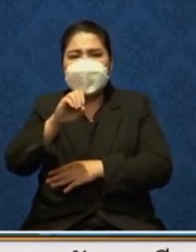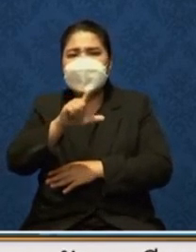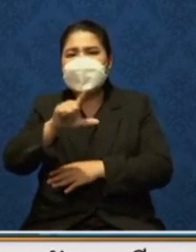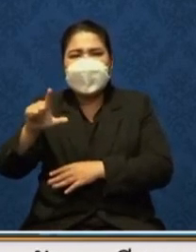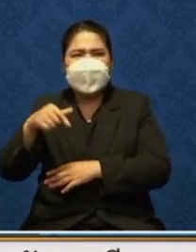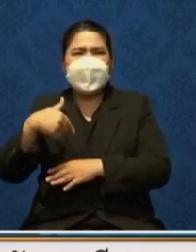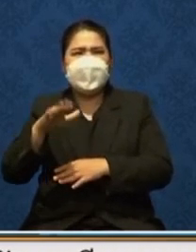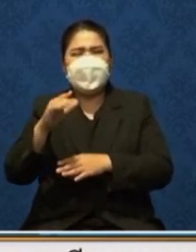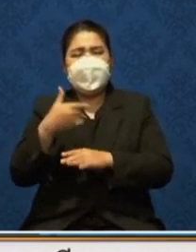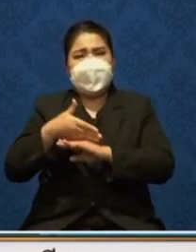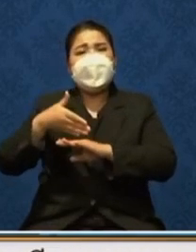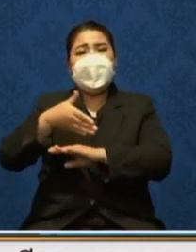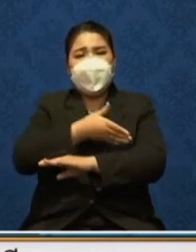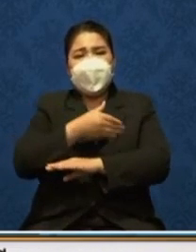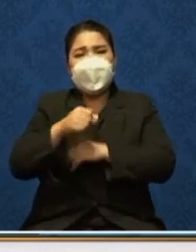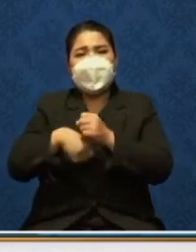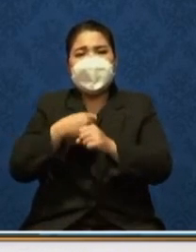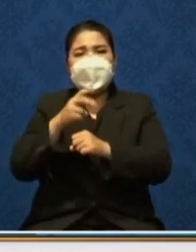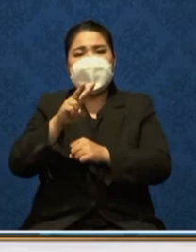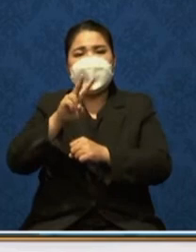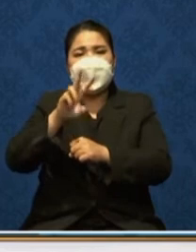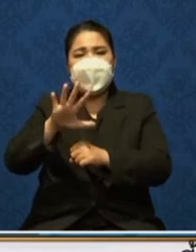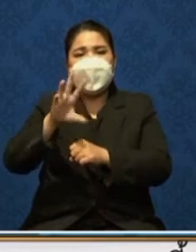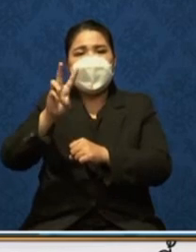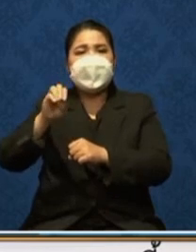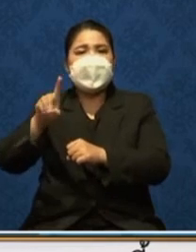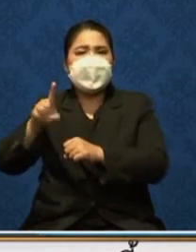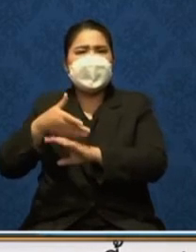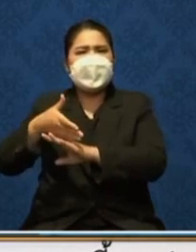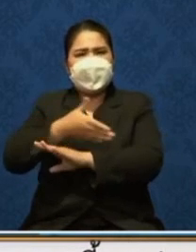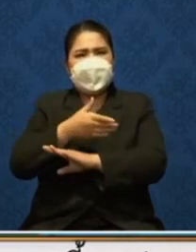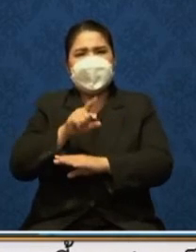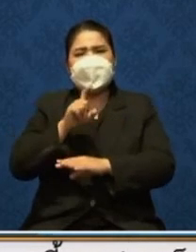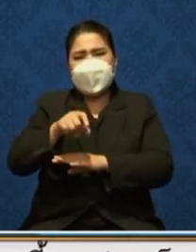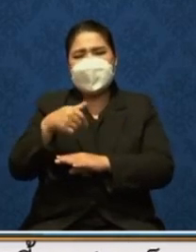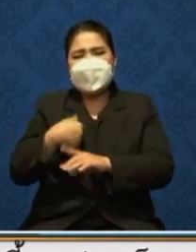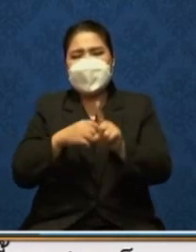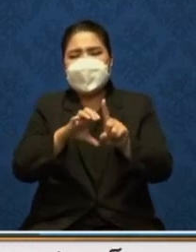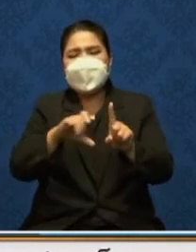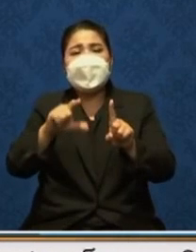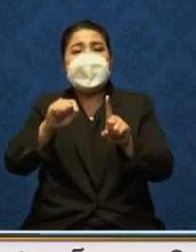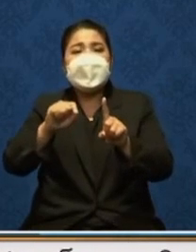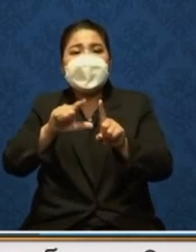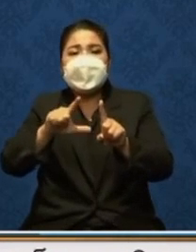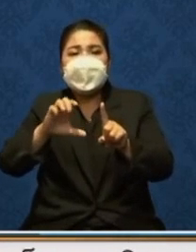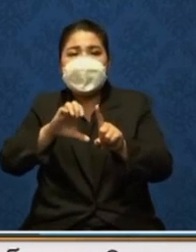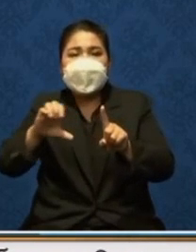ครั